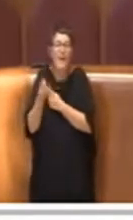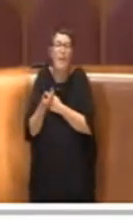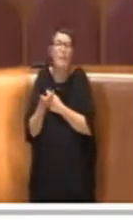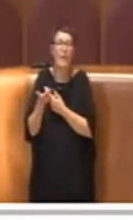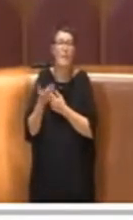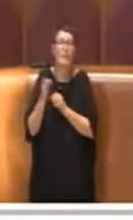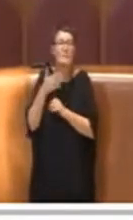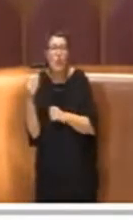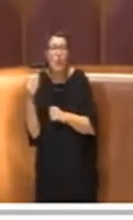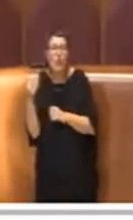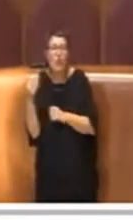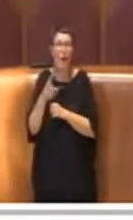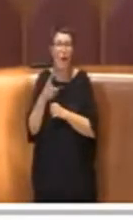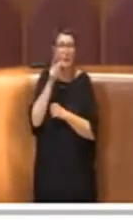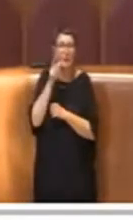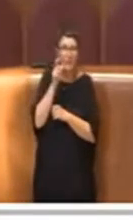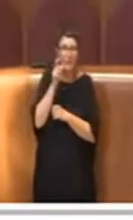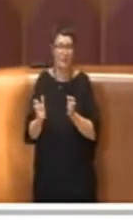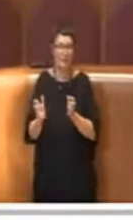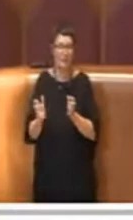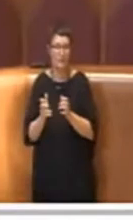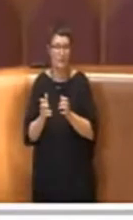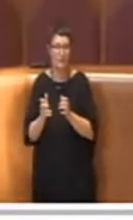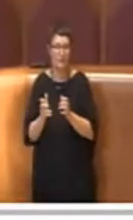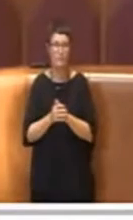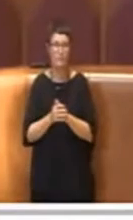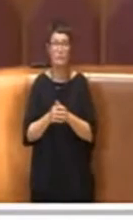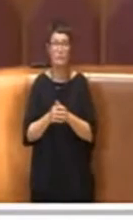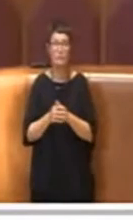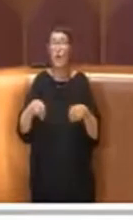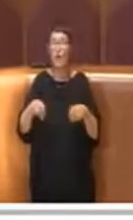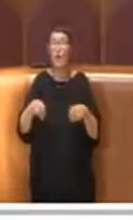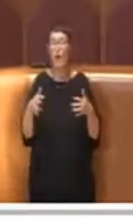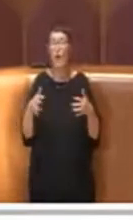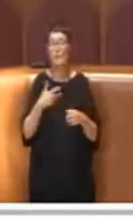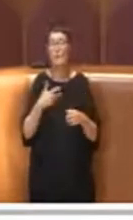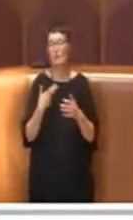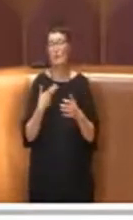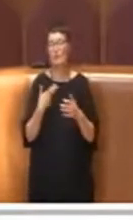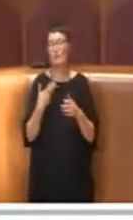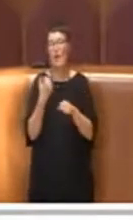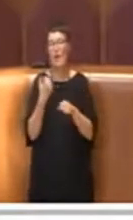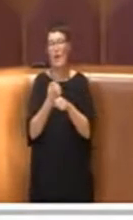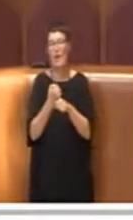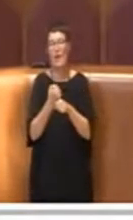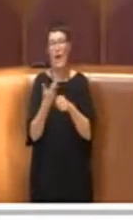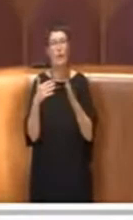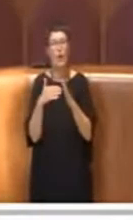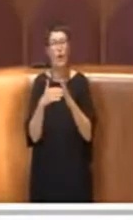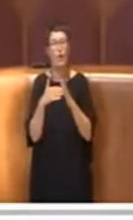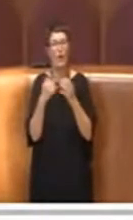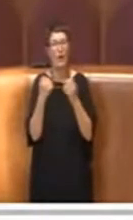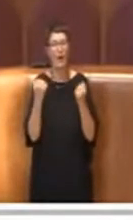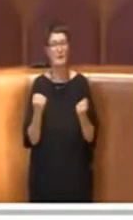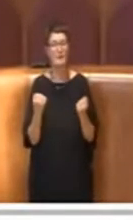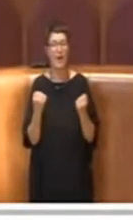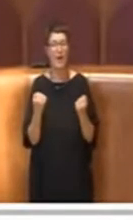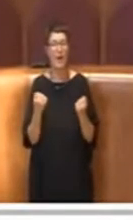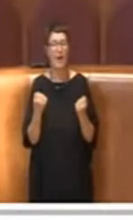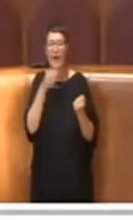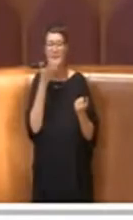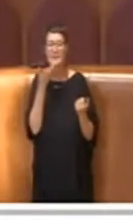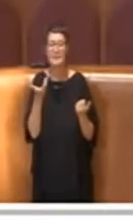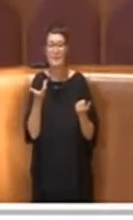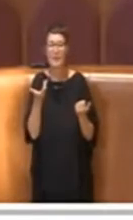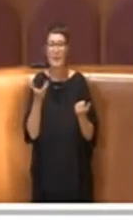di nessuno, a causa dello smart working, vedono le loro entrate ridotte o quasi del tutto.